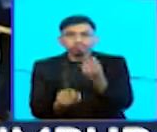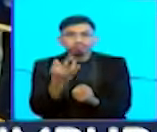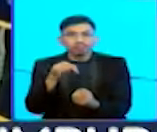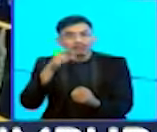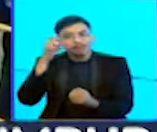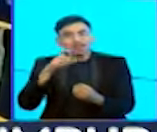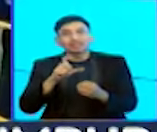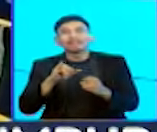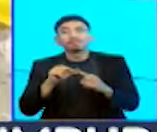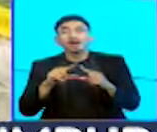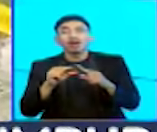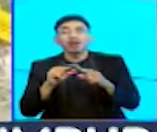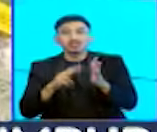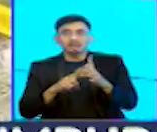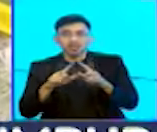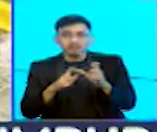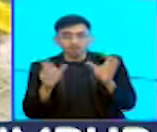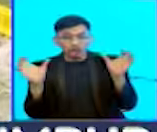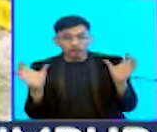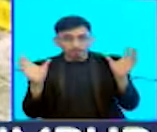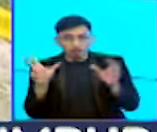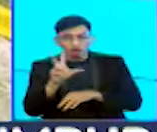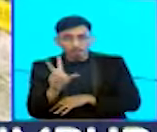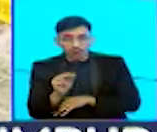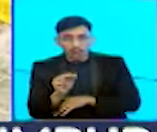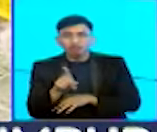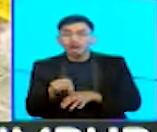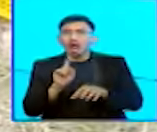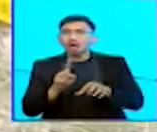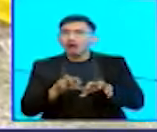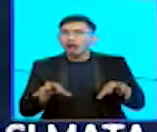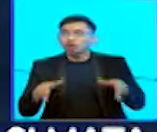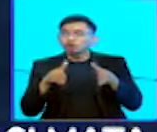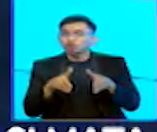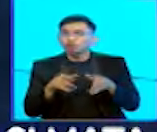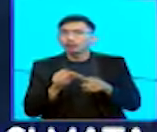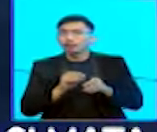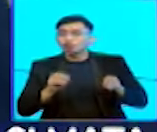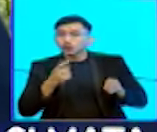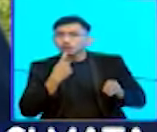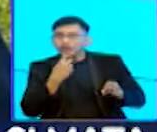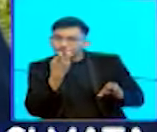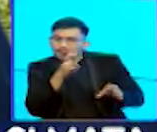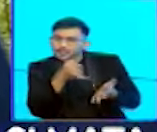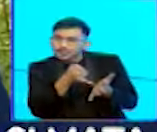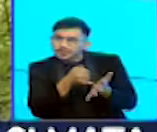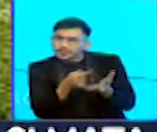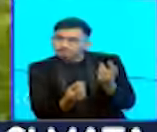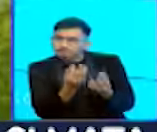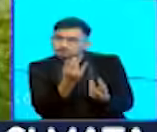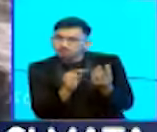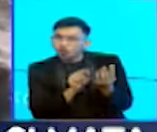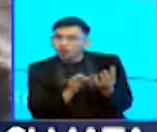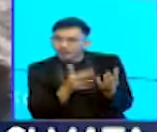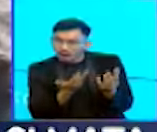Jawa Barat. Menggunakan alat khusus, petugas men-screening lumpur dan gas dari pusat semburan. Dari hasil